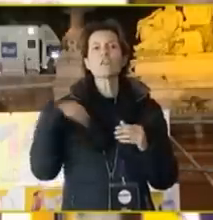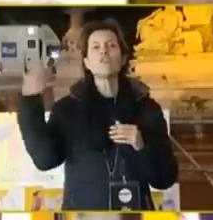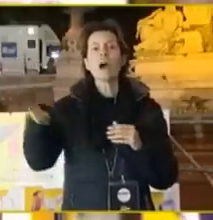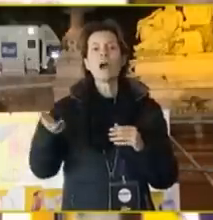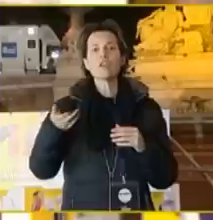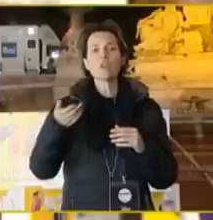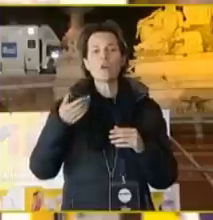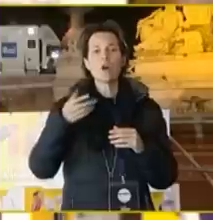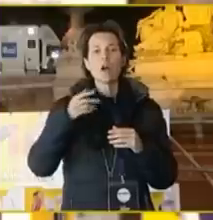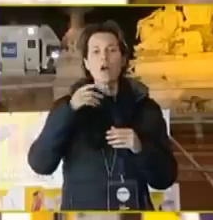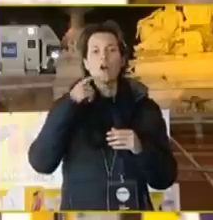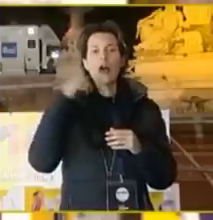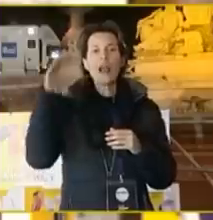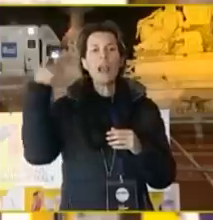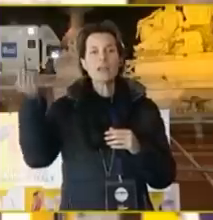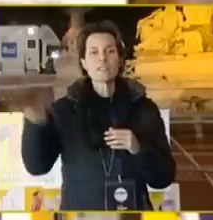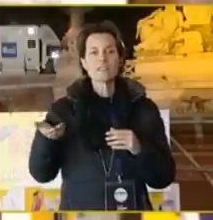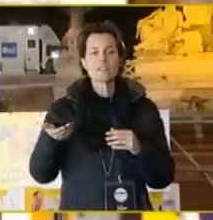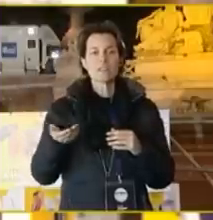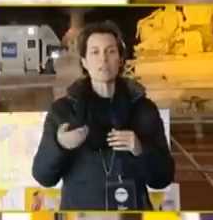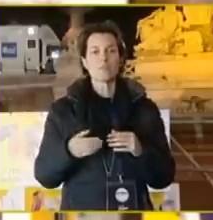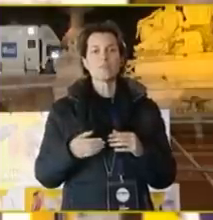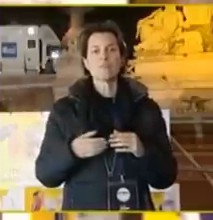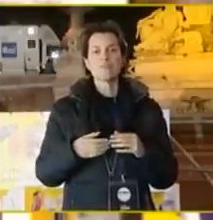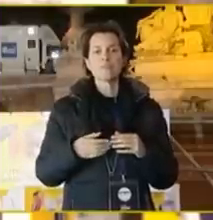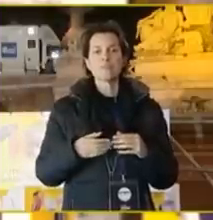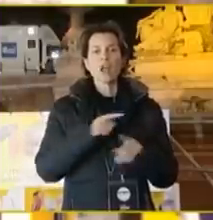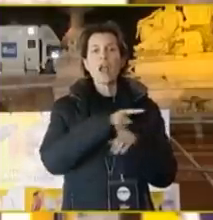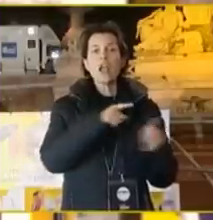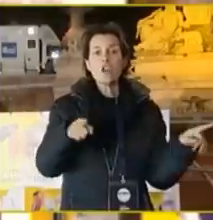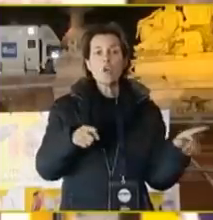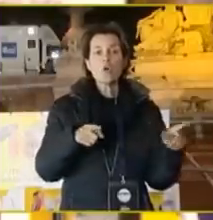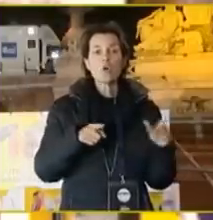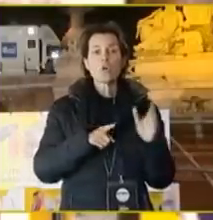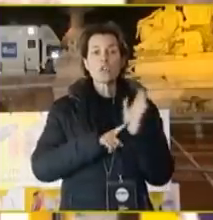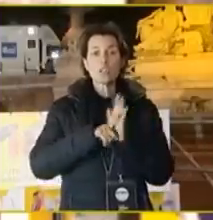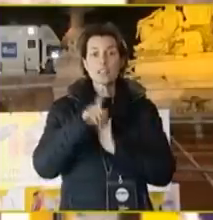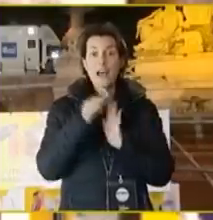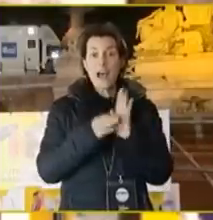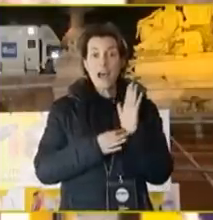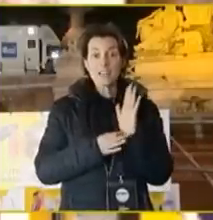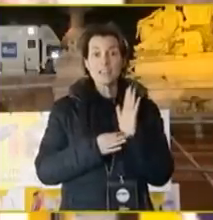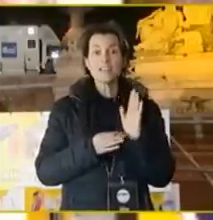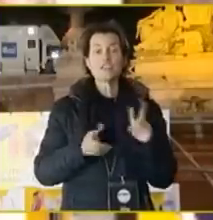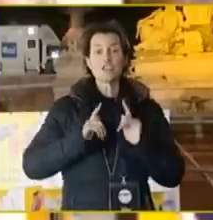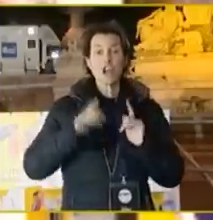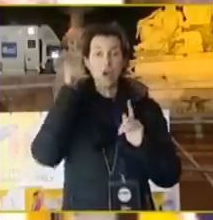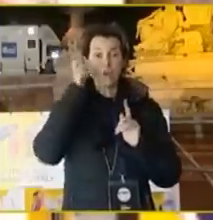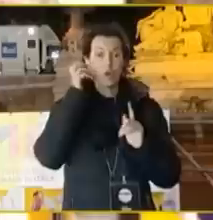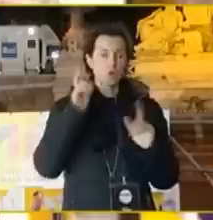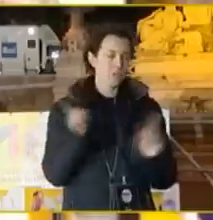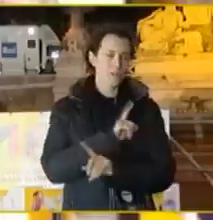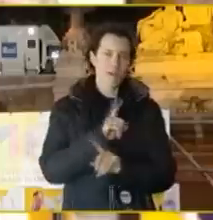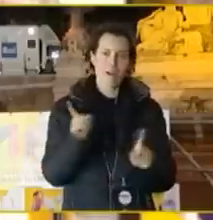della disoccupazione e hanno anche il coraggio di vantarsene di questi dati. Noi non siamo